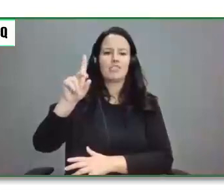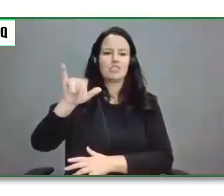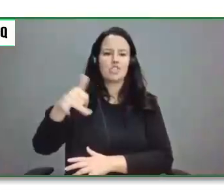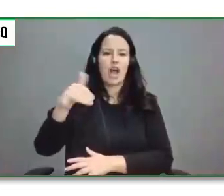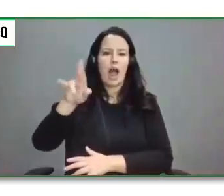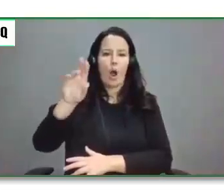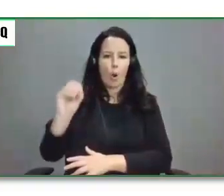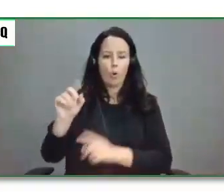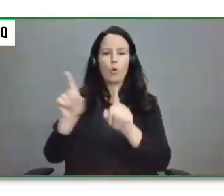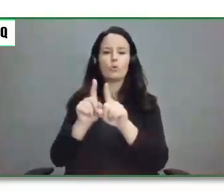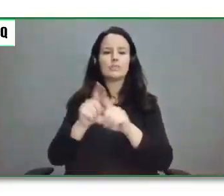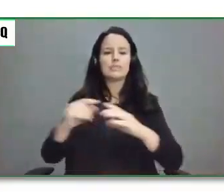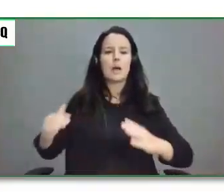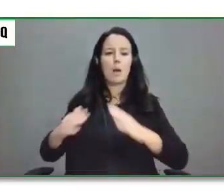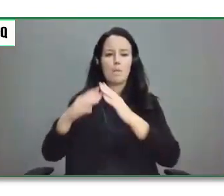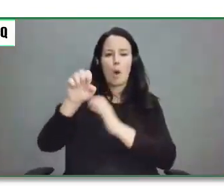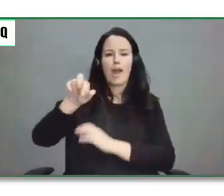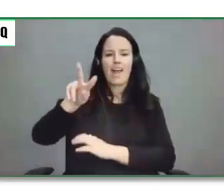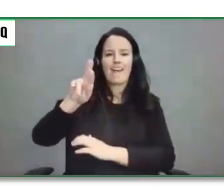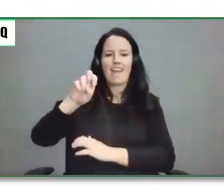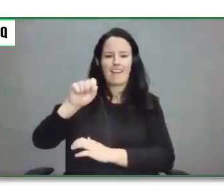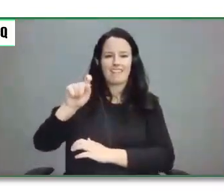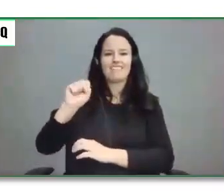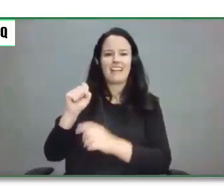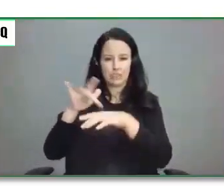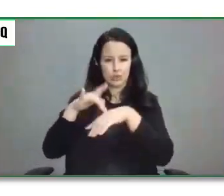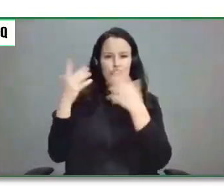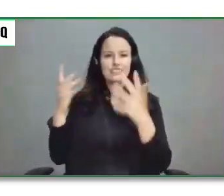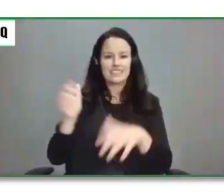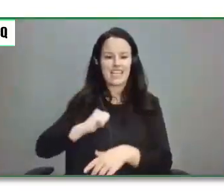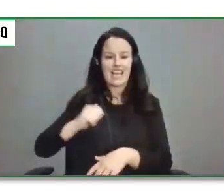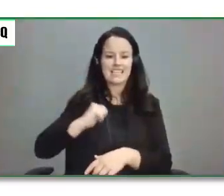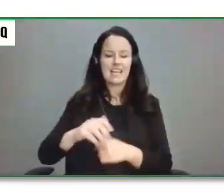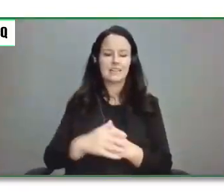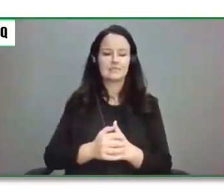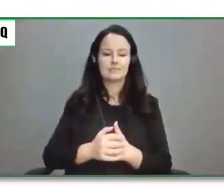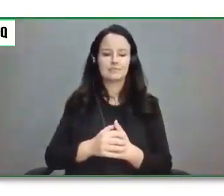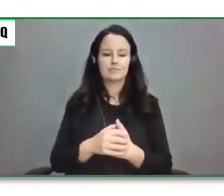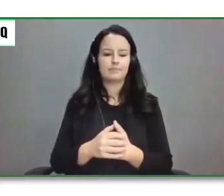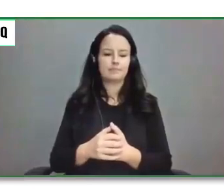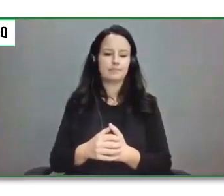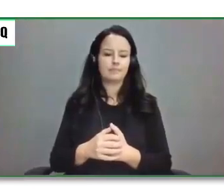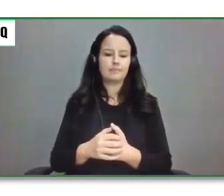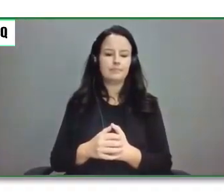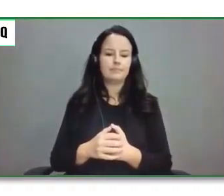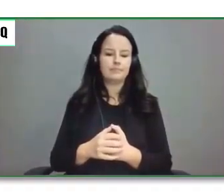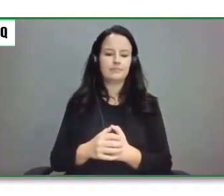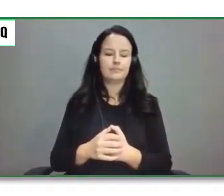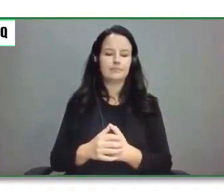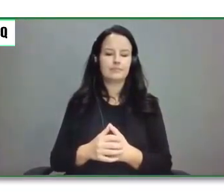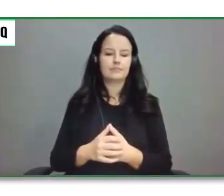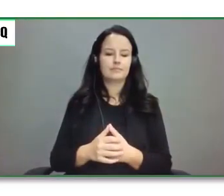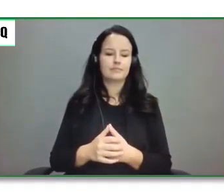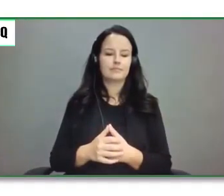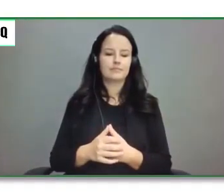Luckily, I don't have motion sickness. What's that? Luckily, I don't have motion sickness. Ah, it's in the